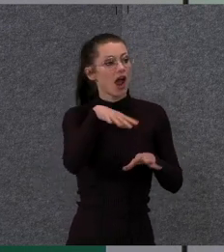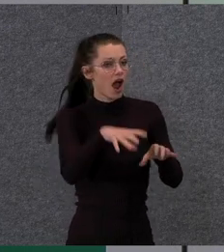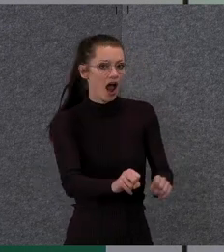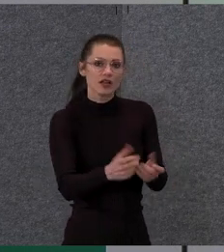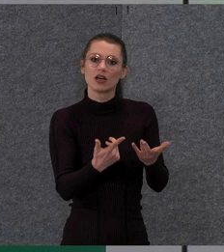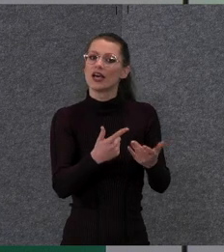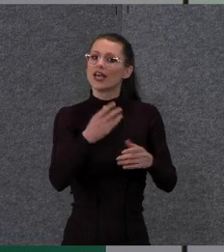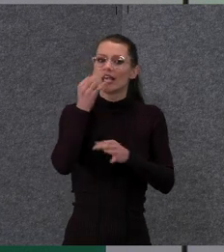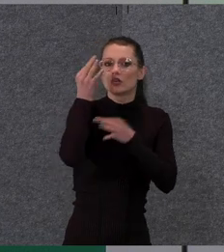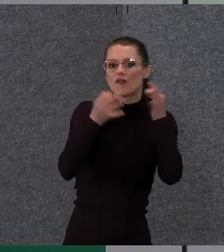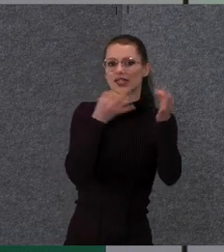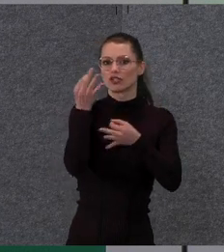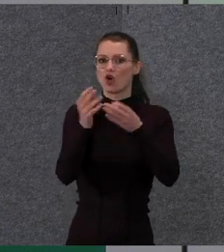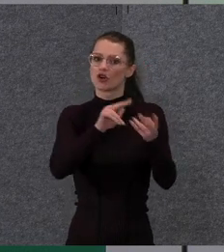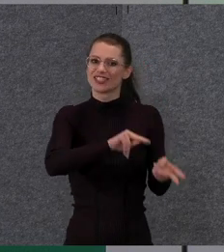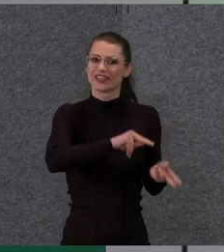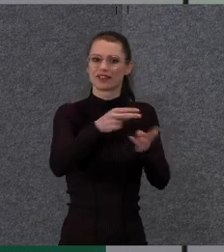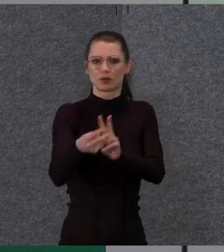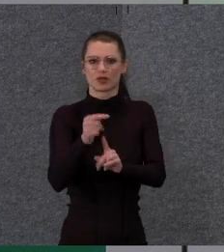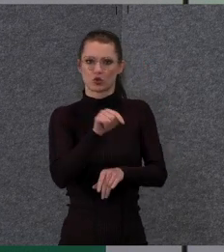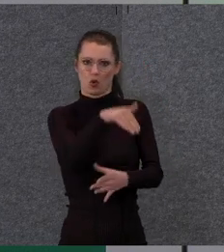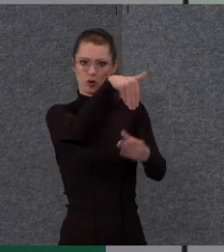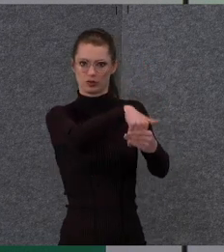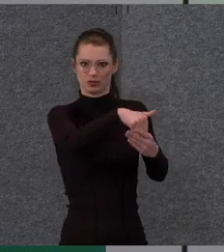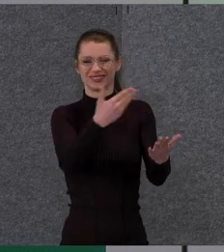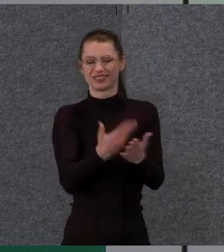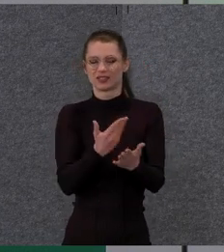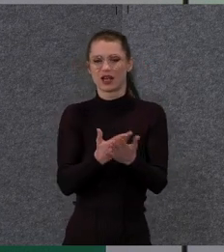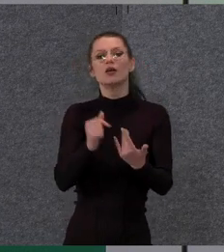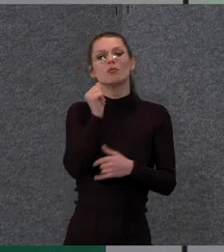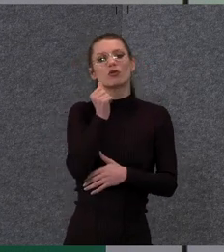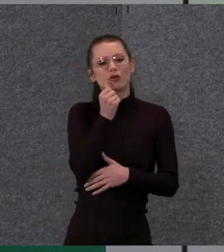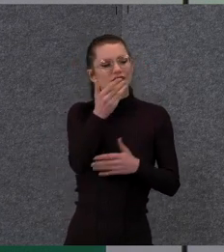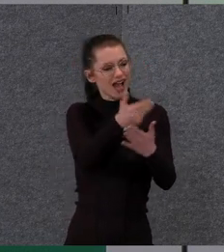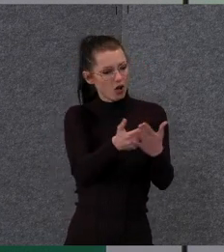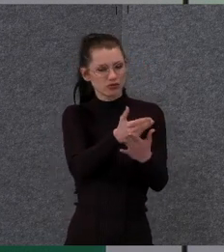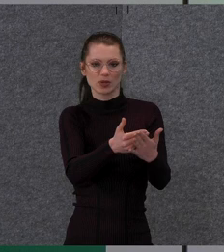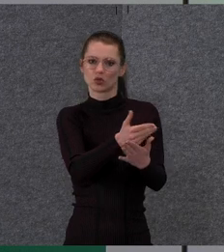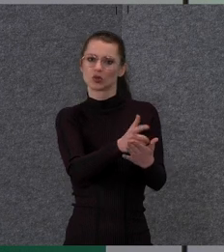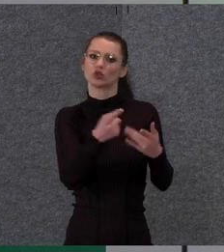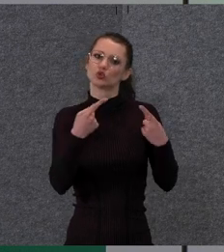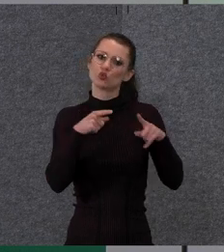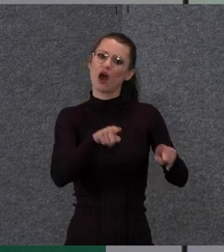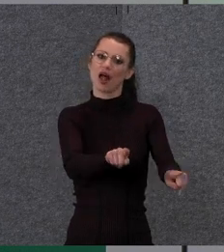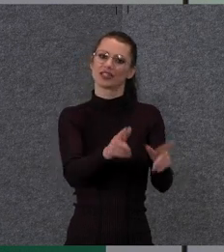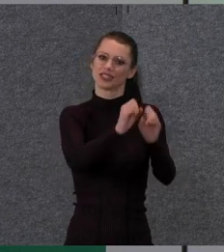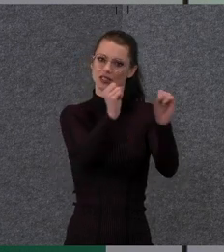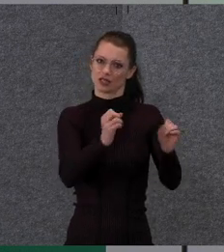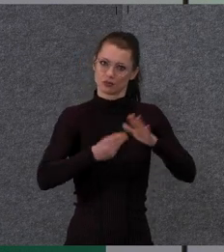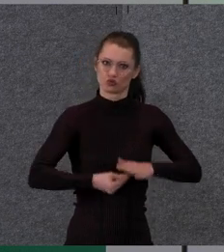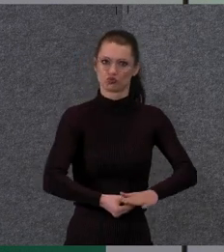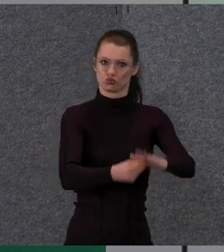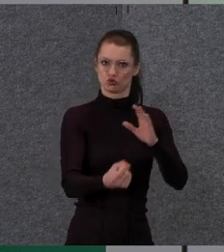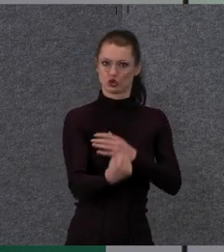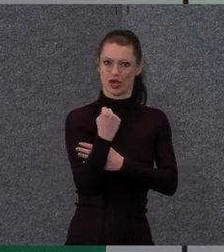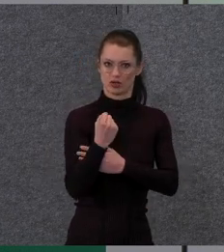und Transformation. Wir brauchen deshalb hier unbedingt eine Stärkung der beruflichen Ausbildung im dualen System. Das fängt